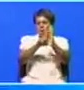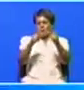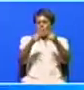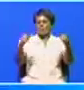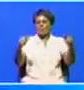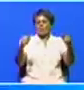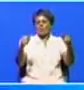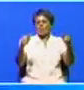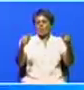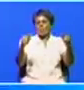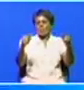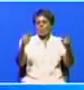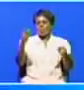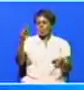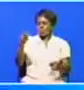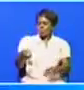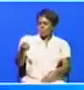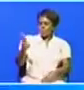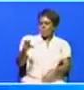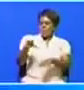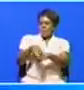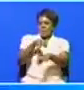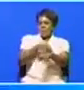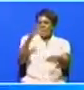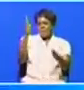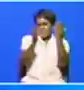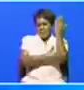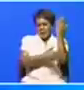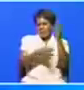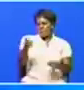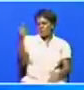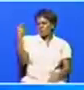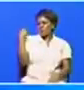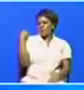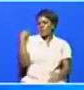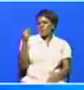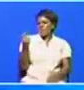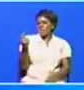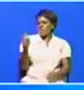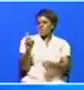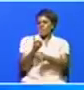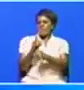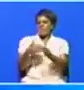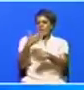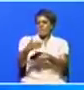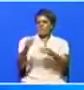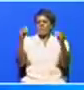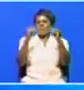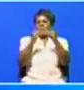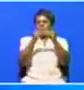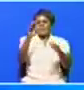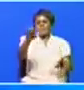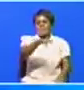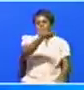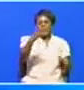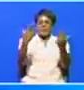upinzani. Tundu Lissu alishambuliwa na kujeruhiwa vibaya kwa risasi siku ya jana, muda mfupi baada ya kuhudhuria kikao cha bunge,